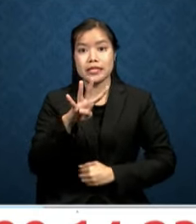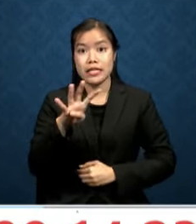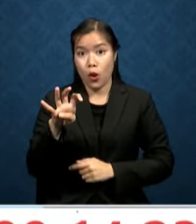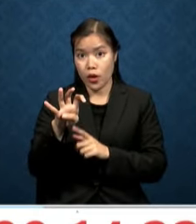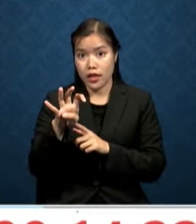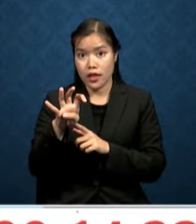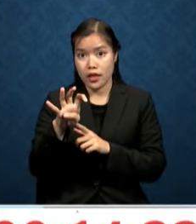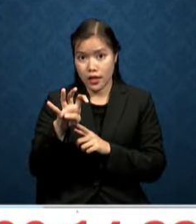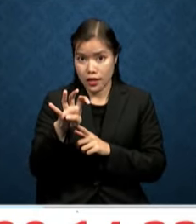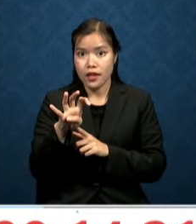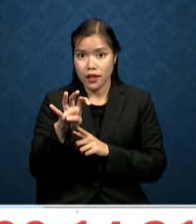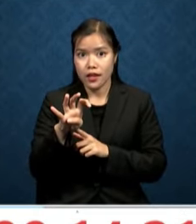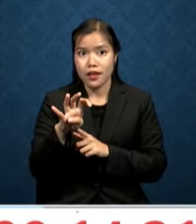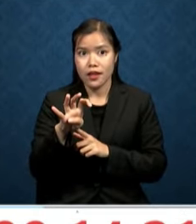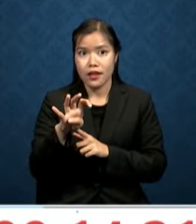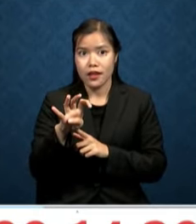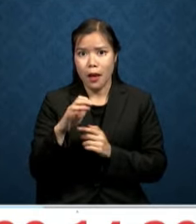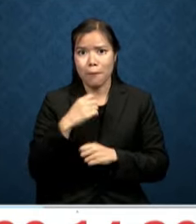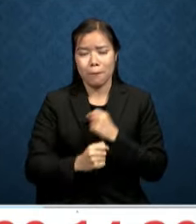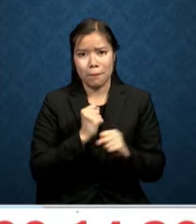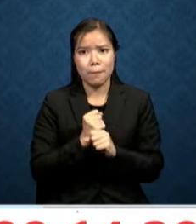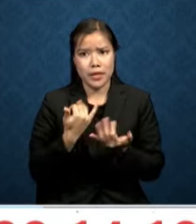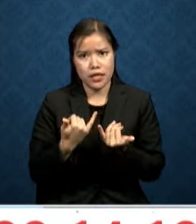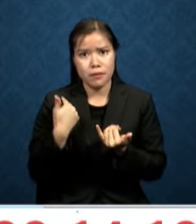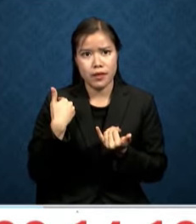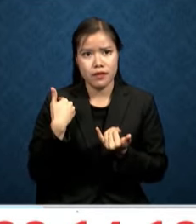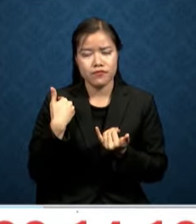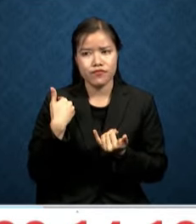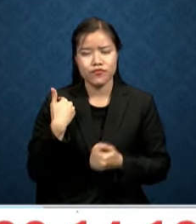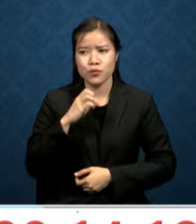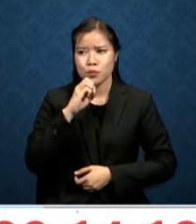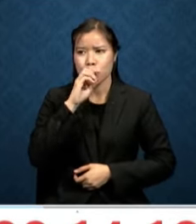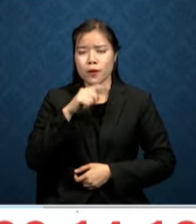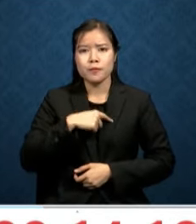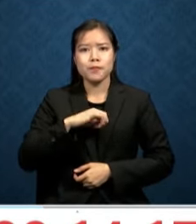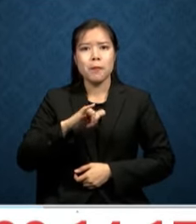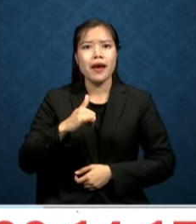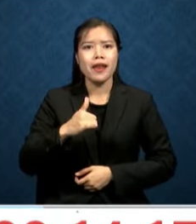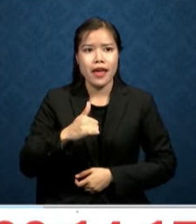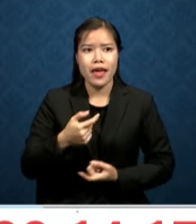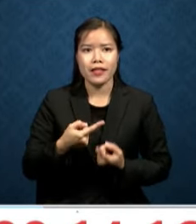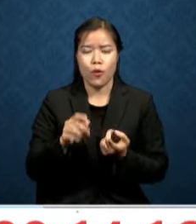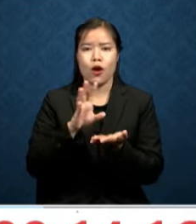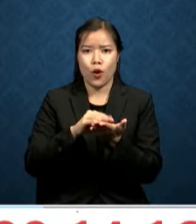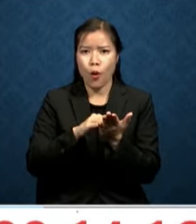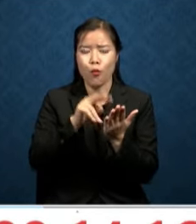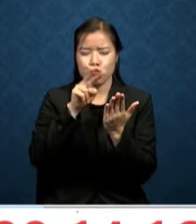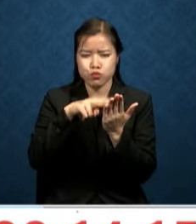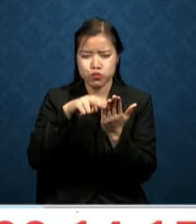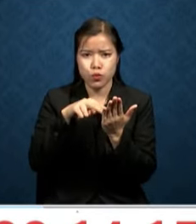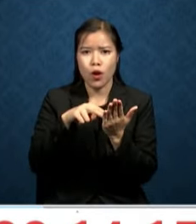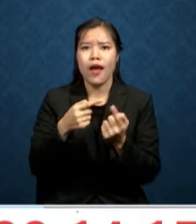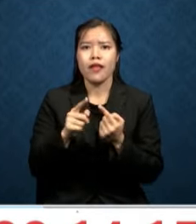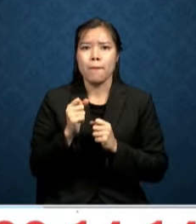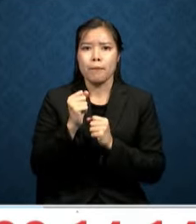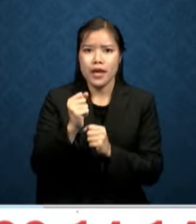ายในปีนี้หรือไม่ท่านปลัดท่านก็บอกว่าไม่กล้ายืนยันแต่ขอดูข้อมูลก่อนแต่จะทำให้เร็ว